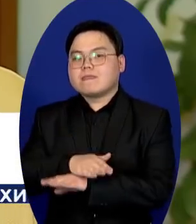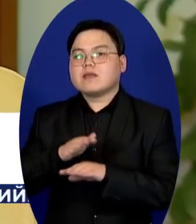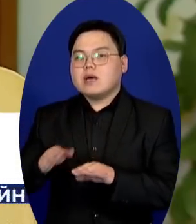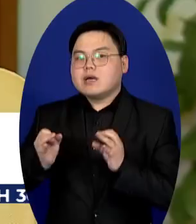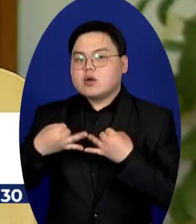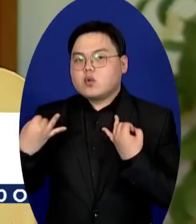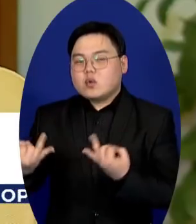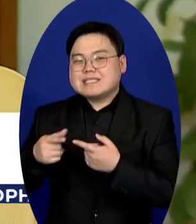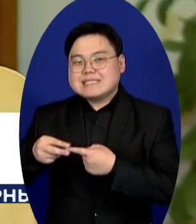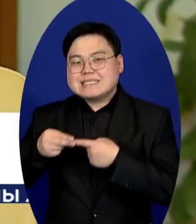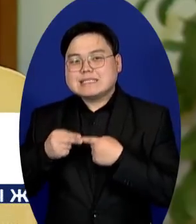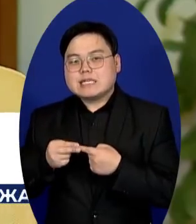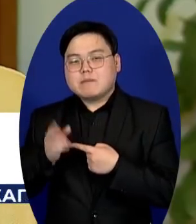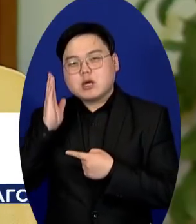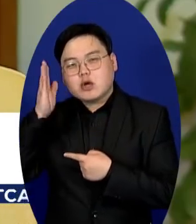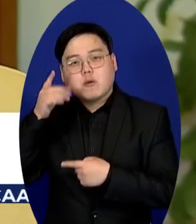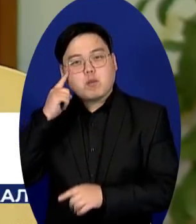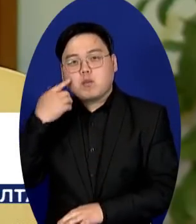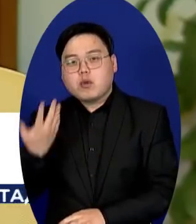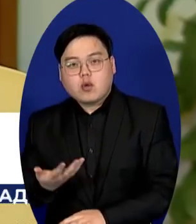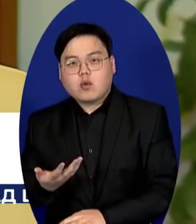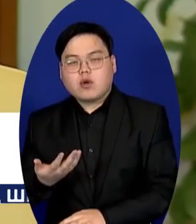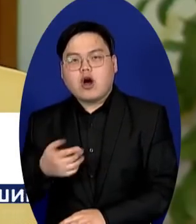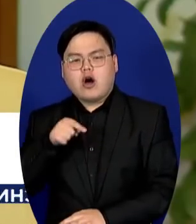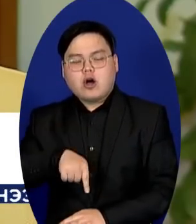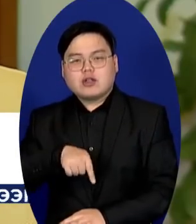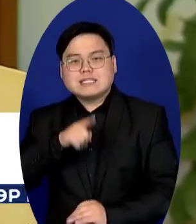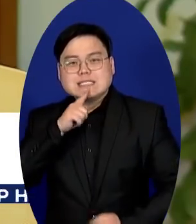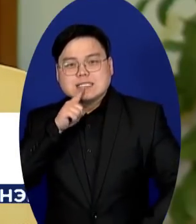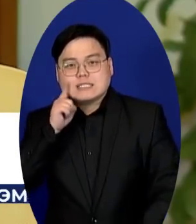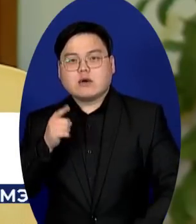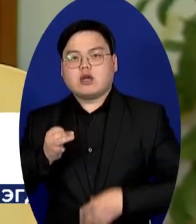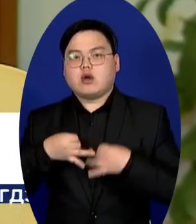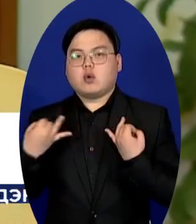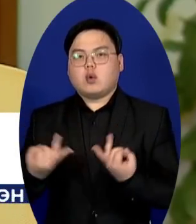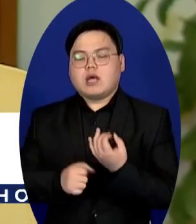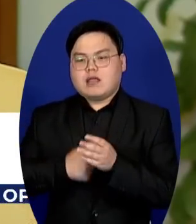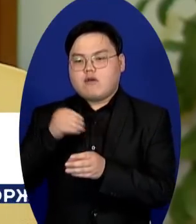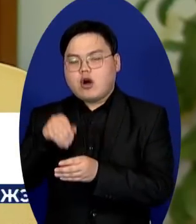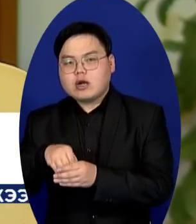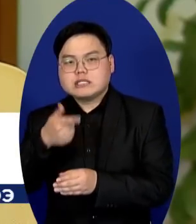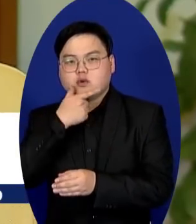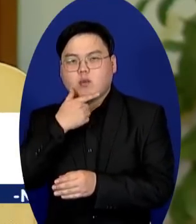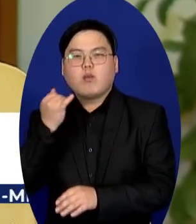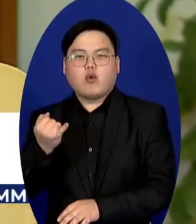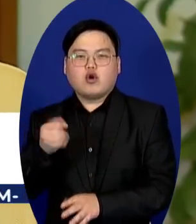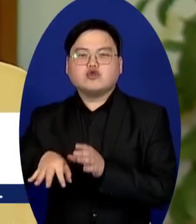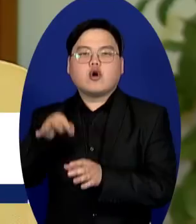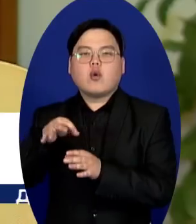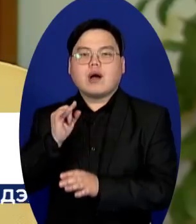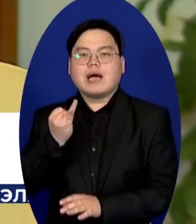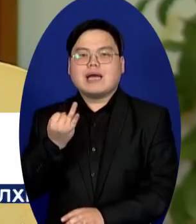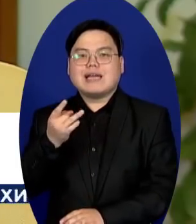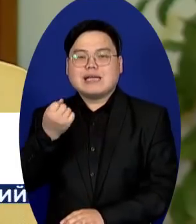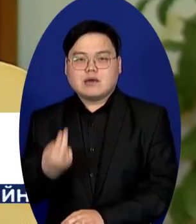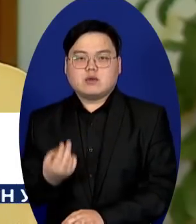парламентынхаа зарчмыг ирээдүйд мэдэхгүй учраас одоо залуучдын парламентын оролцоог аюул муу байна. Хүмүүс хэлдэг шүү дээ, сонгуулийн эрс хүртэл ингэ муу